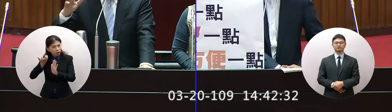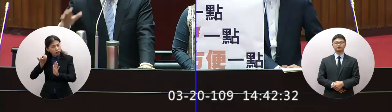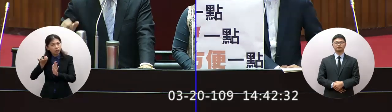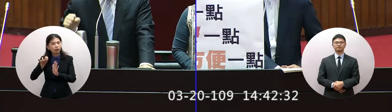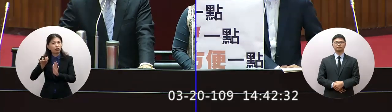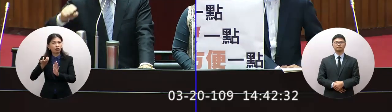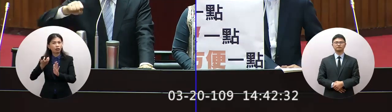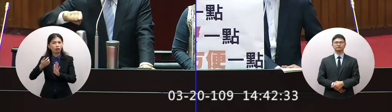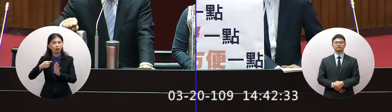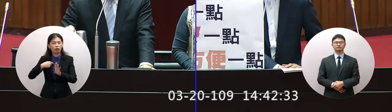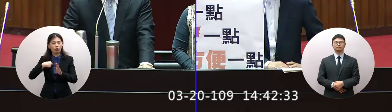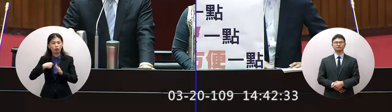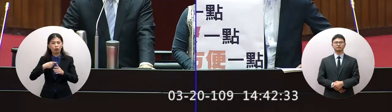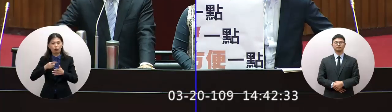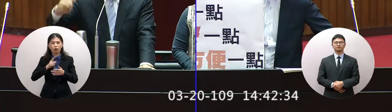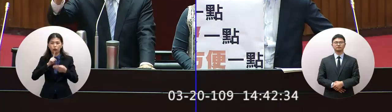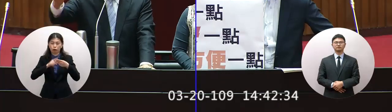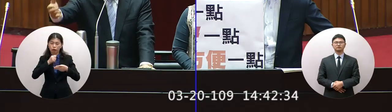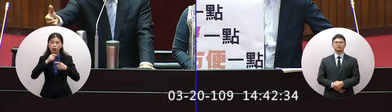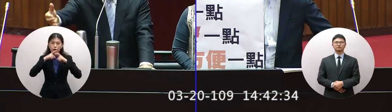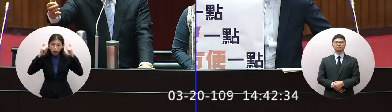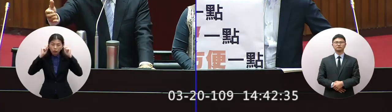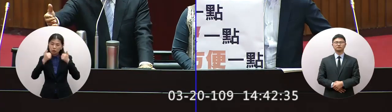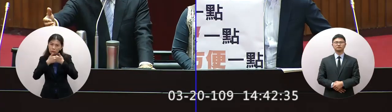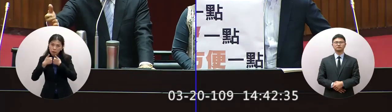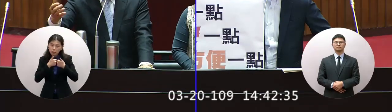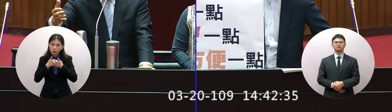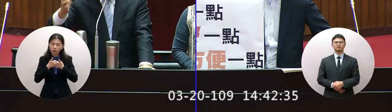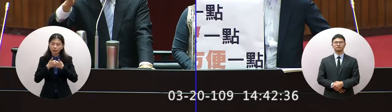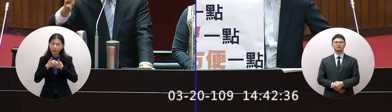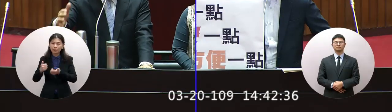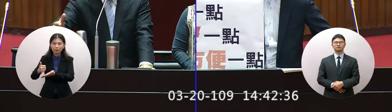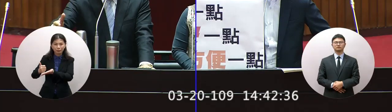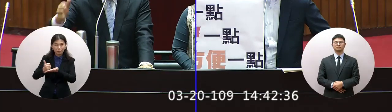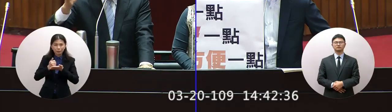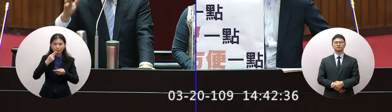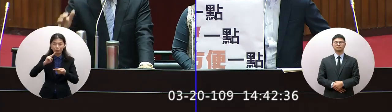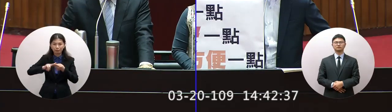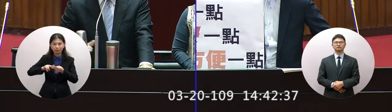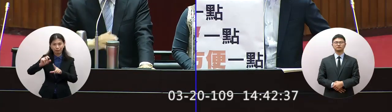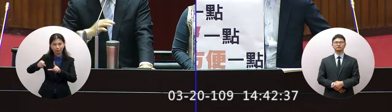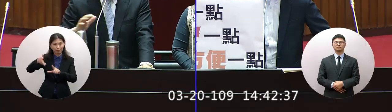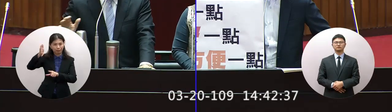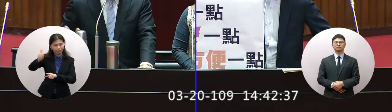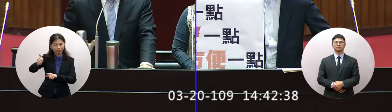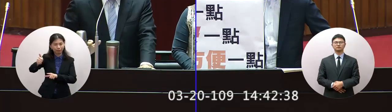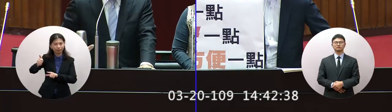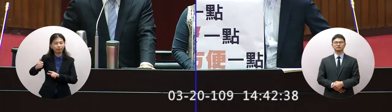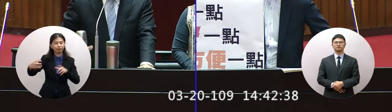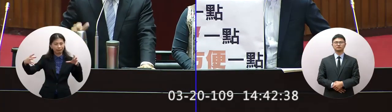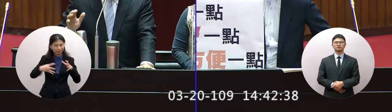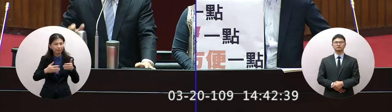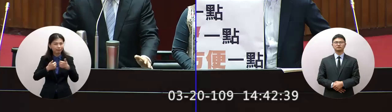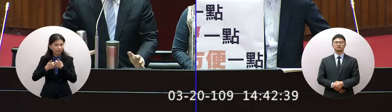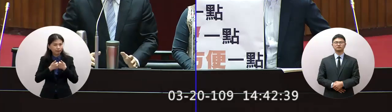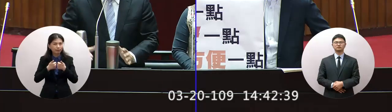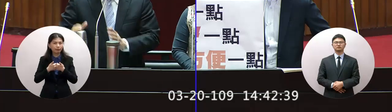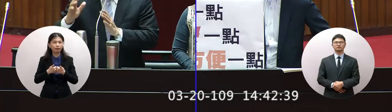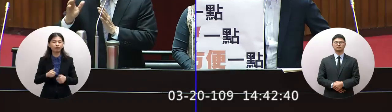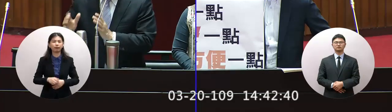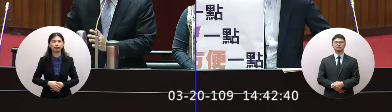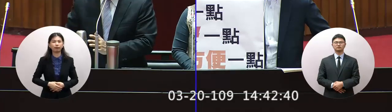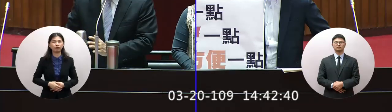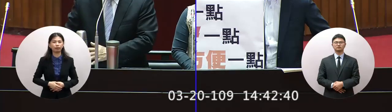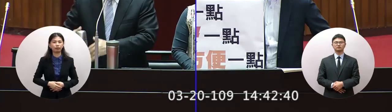拜前，在我主持口罩会议上，特别请中华邮政公司总经理亲自都有参与。所以当